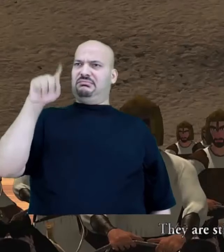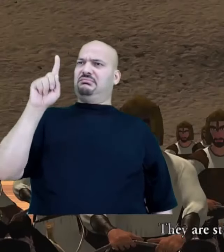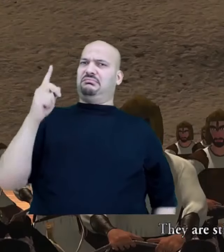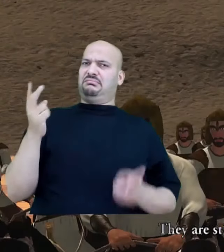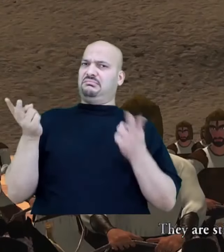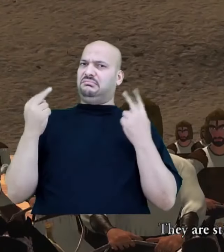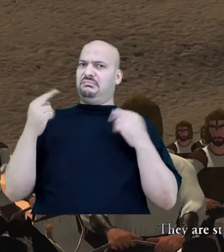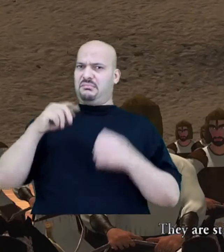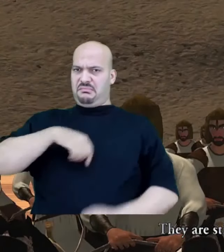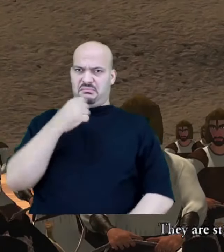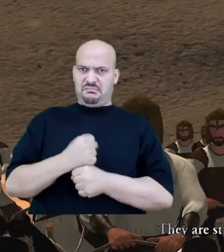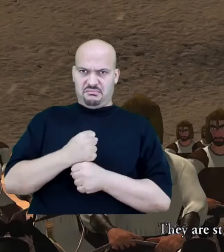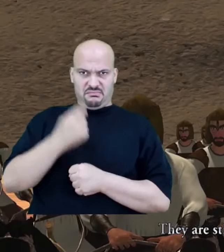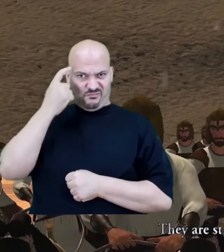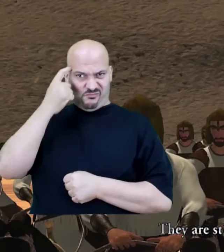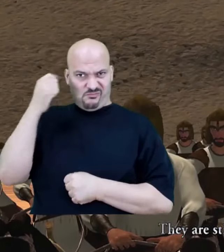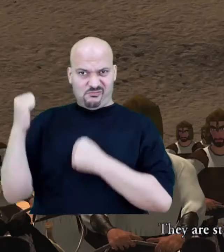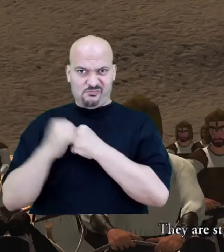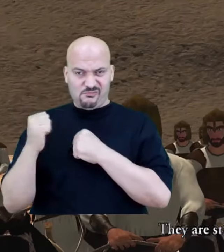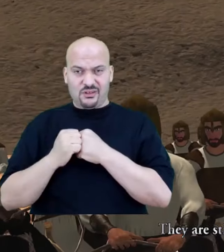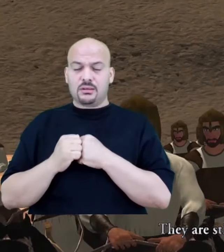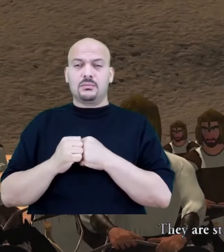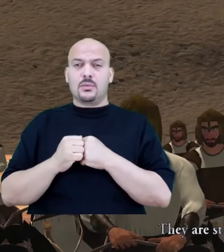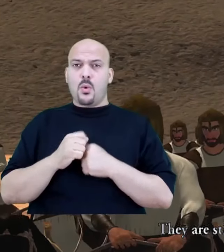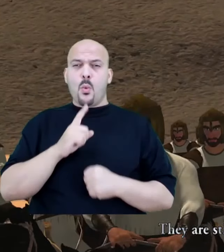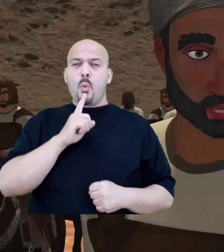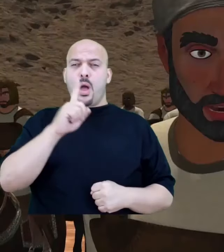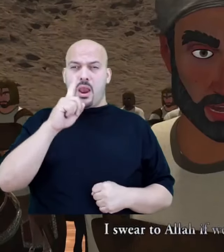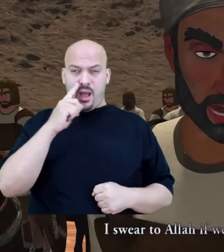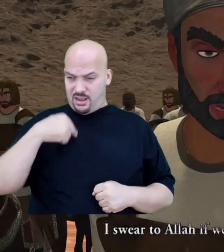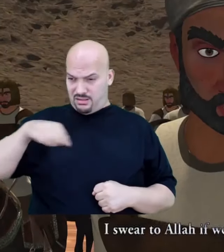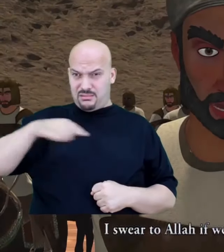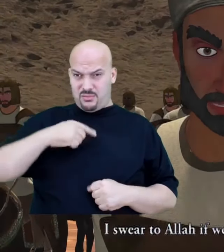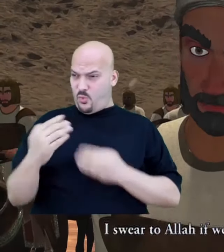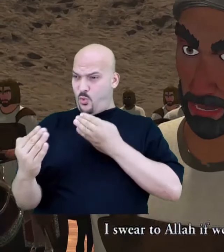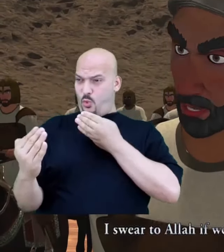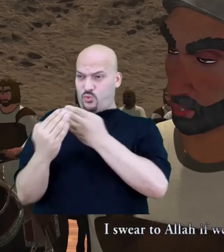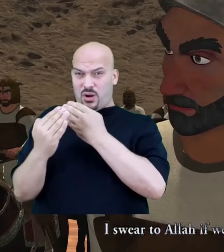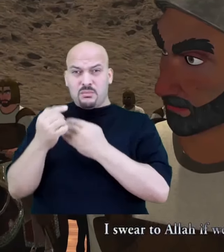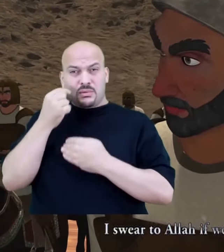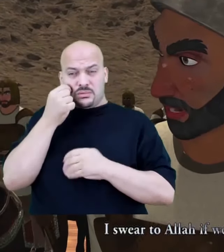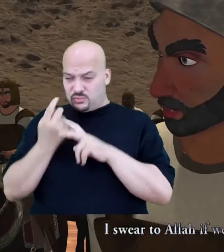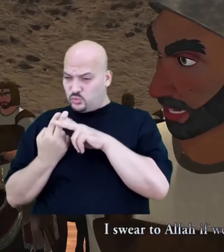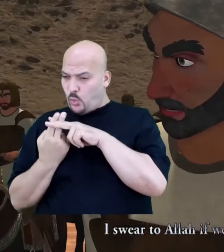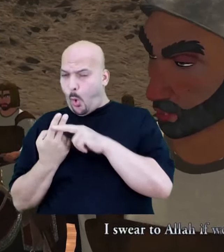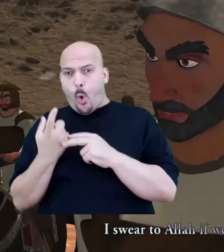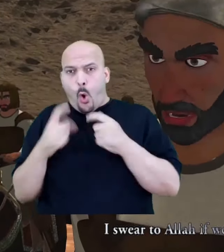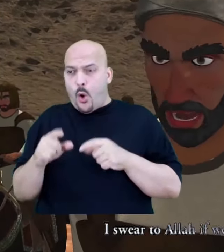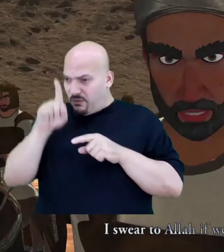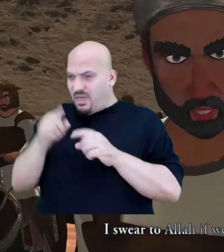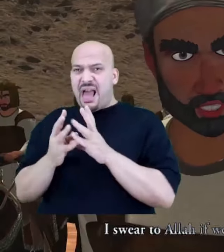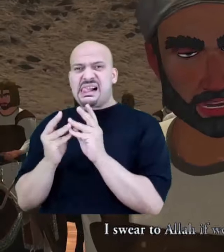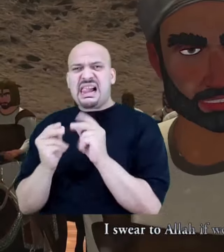ما زال الغرور يركبهم، يقفون بتحد. والله لو اقتربنا منهم